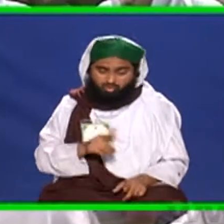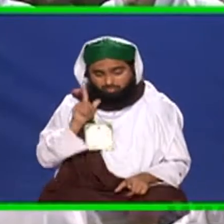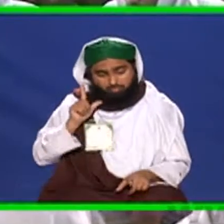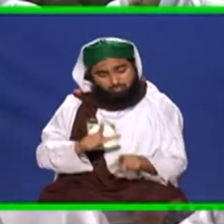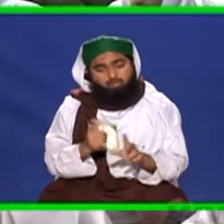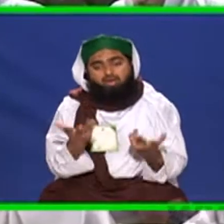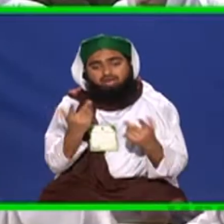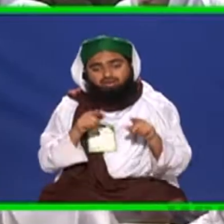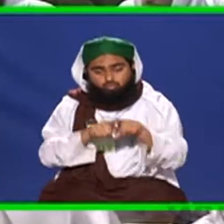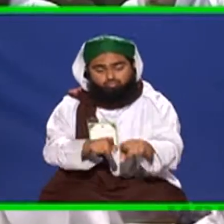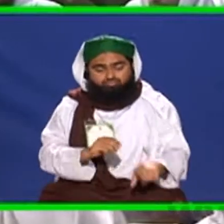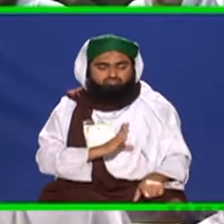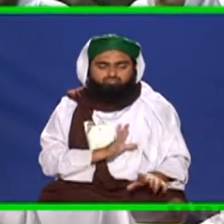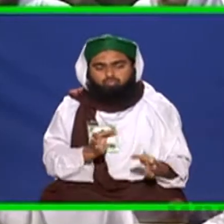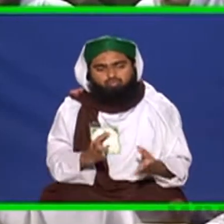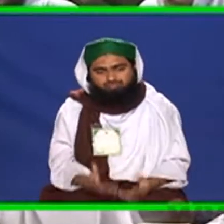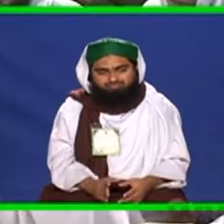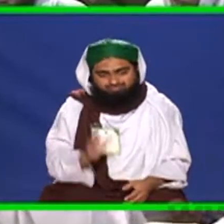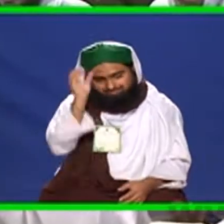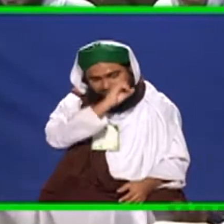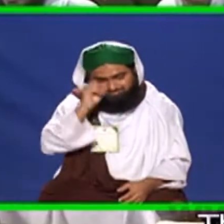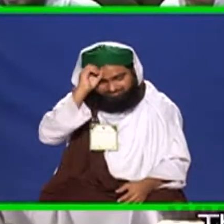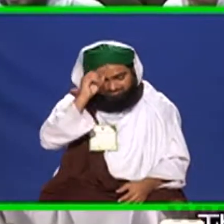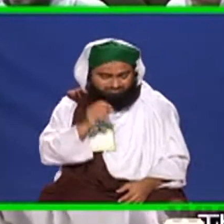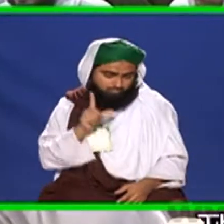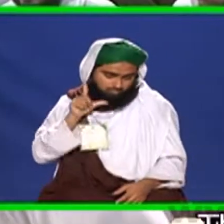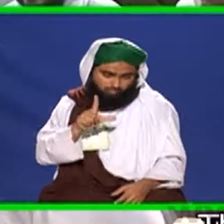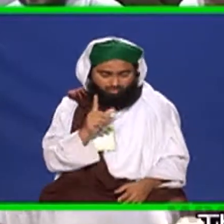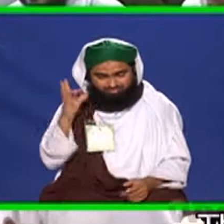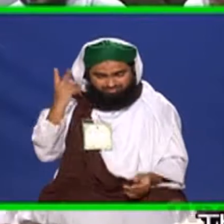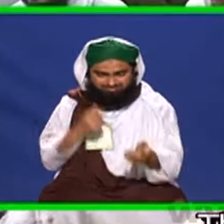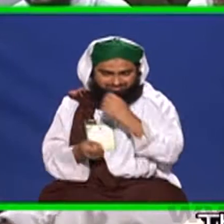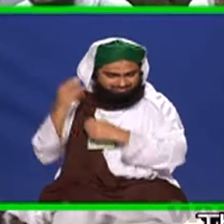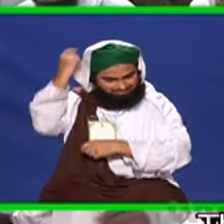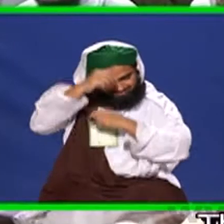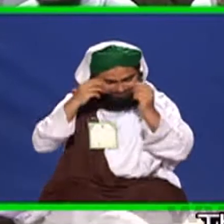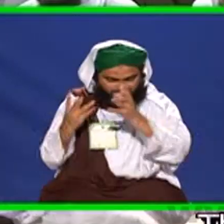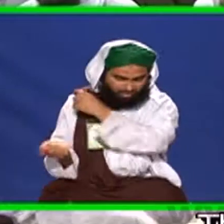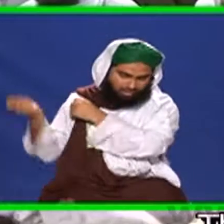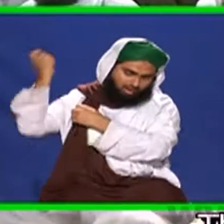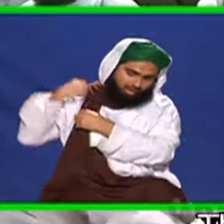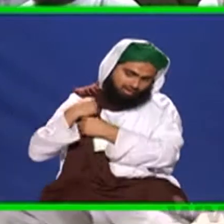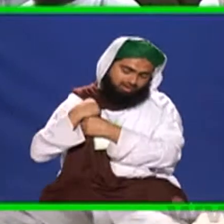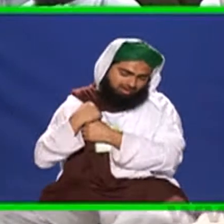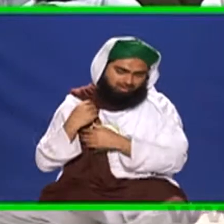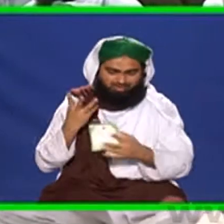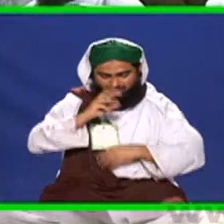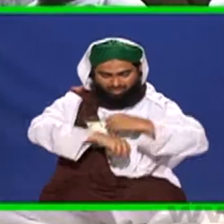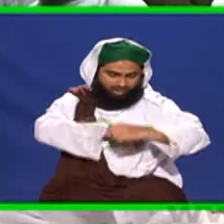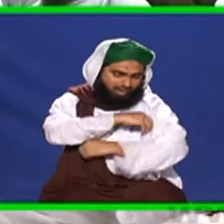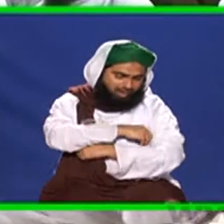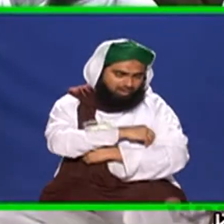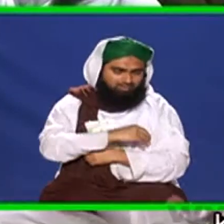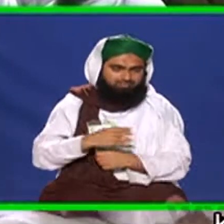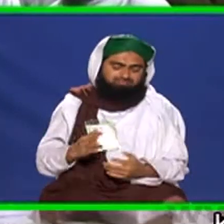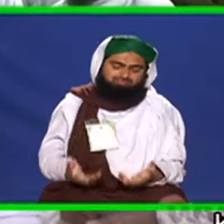टुकड़े कर दिए जाए, लेकिन अमामे से मोहब्बत करते हैं बेचारे, तो वो क्या कंधे में रखा लेते हैं, पुड़िया बांध कर वो बगल में छुपा लेते हैं, बाल लोग रुमाल में छुपा